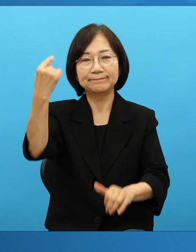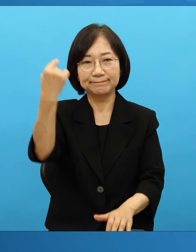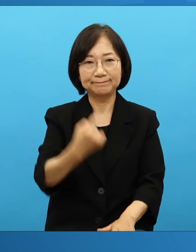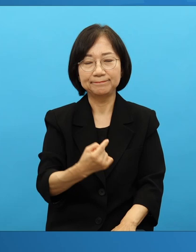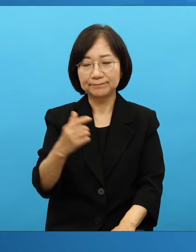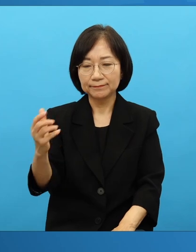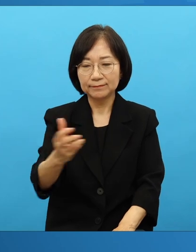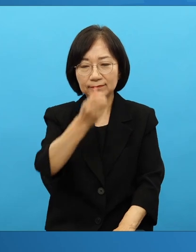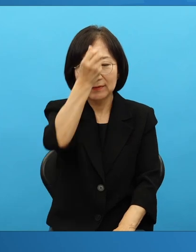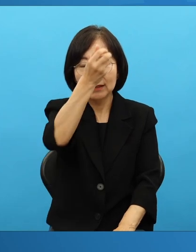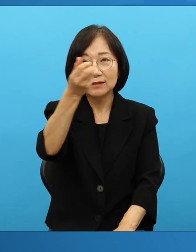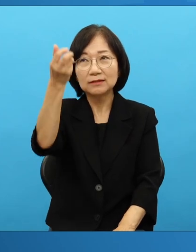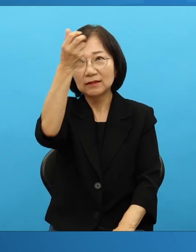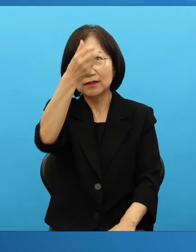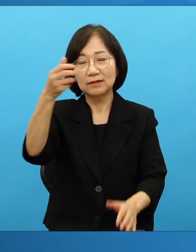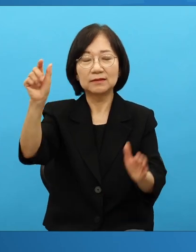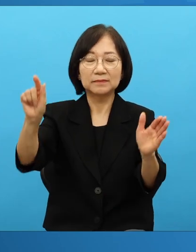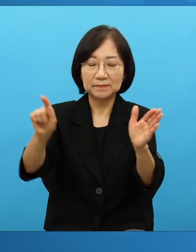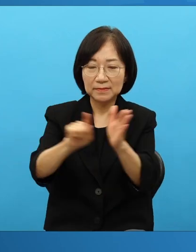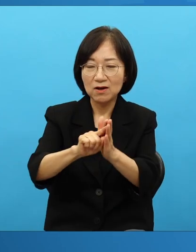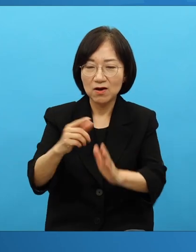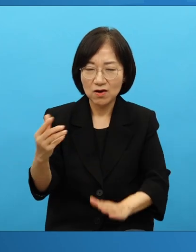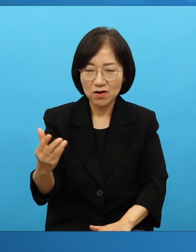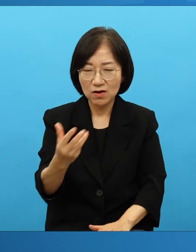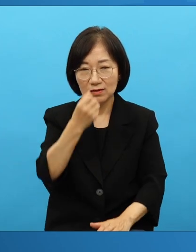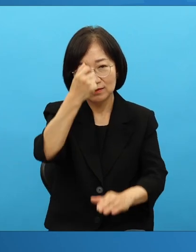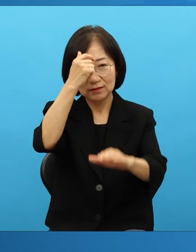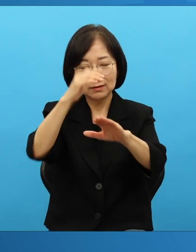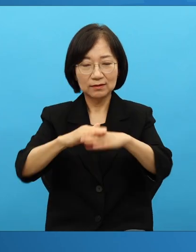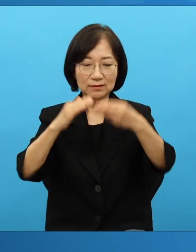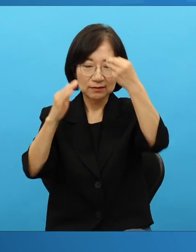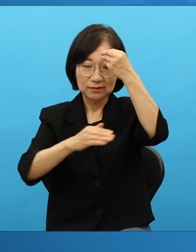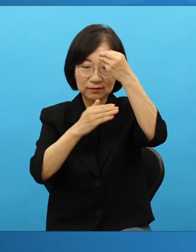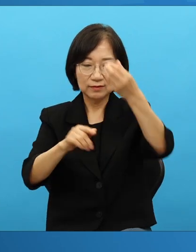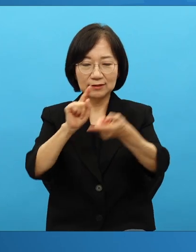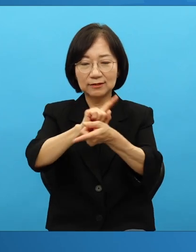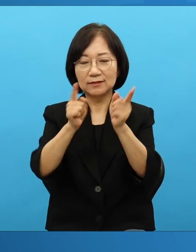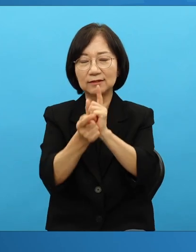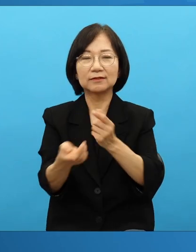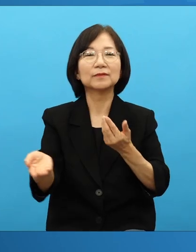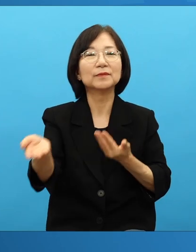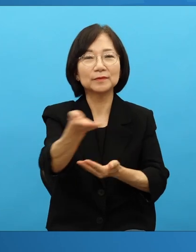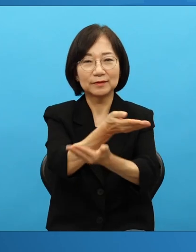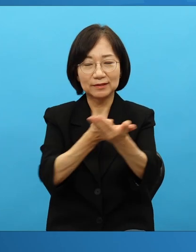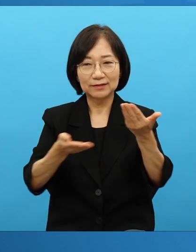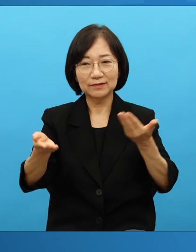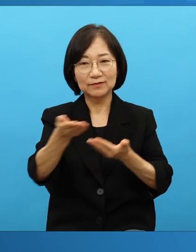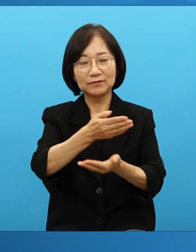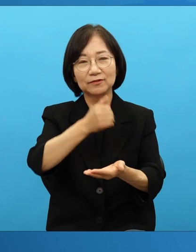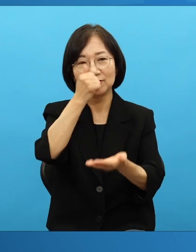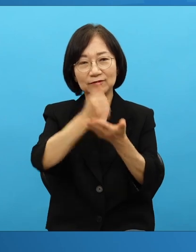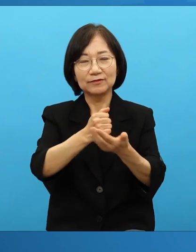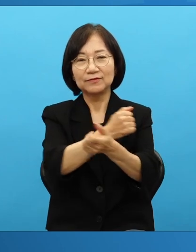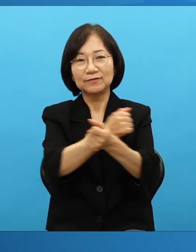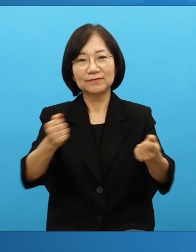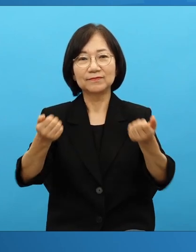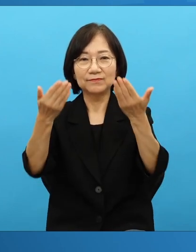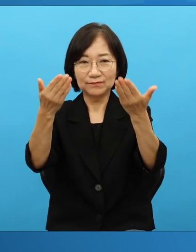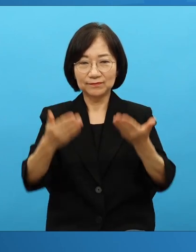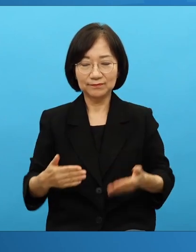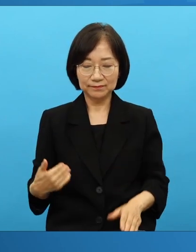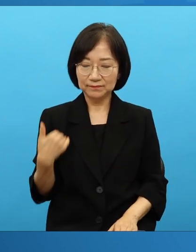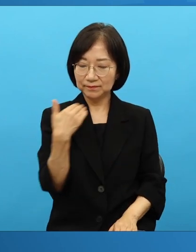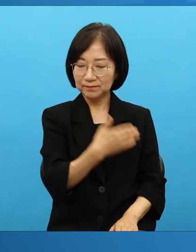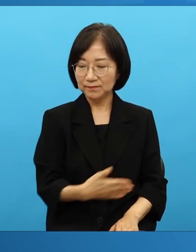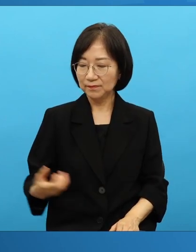심판하러 오시리라. 성령을 믿사오며 거룩한 공회와 성도가 서로 교통하는 것과 죄를 사하여